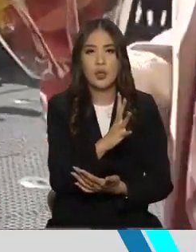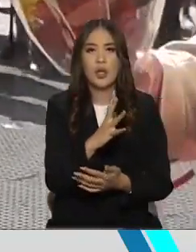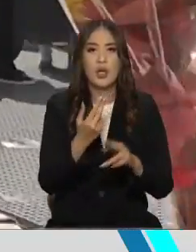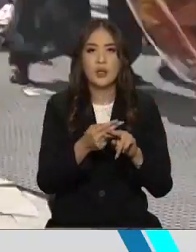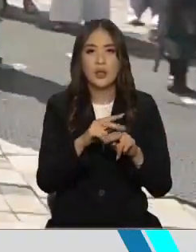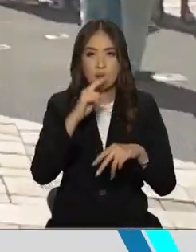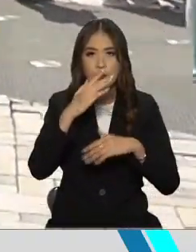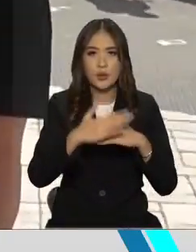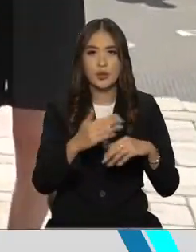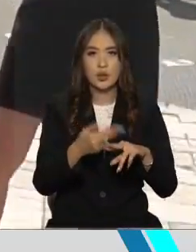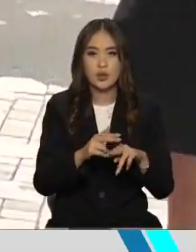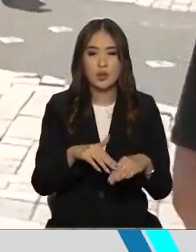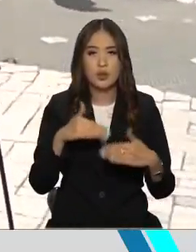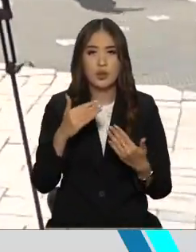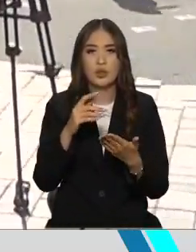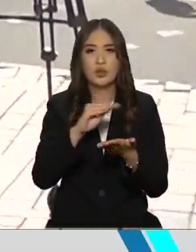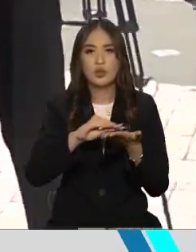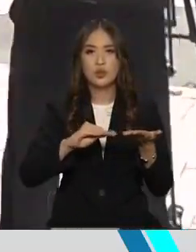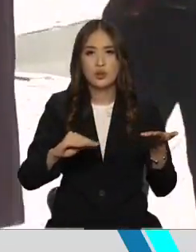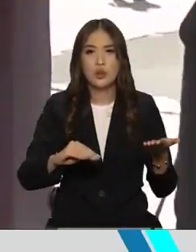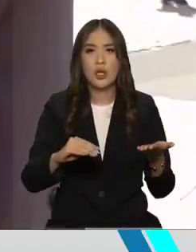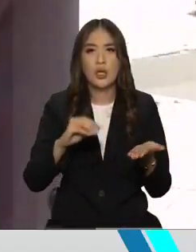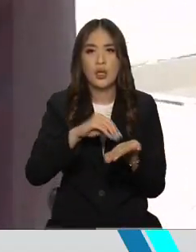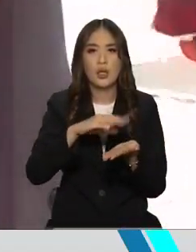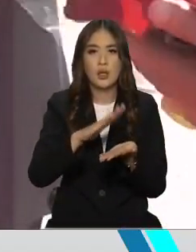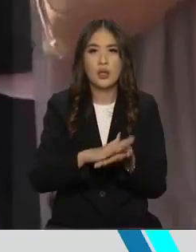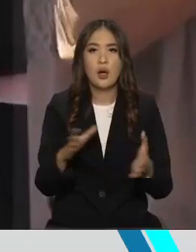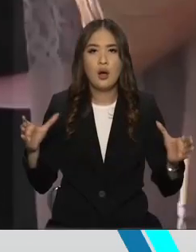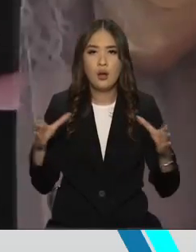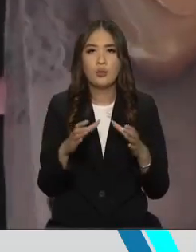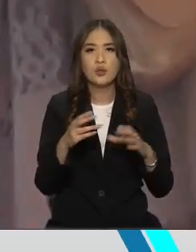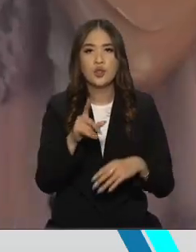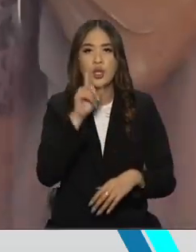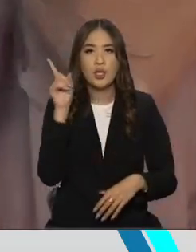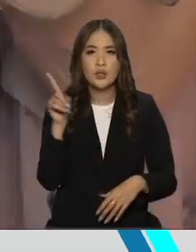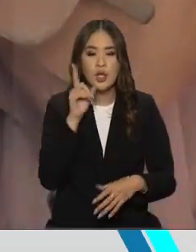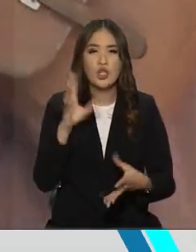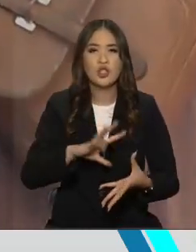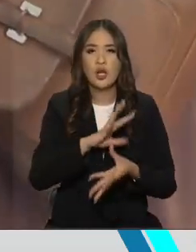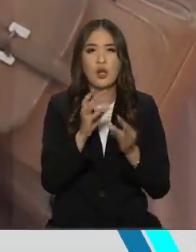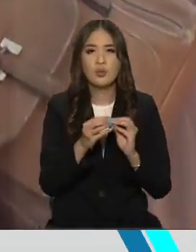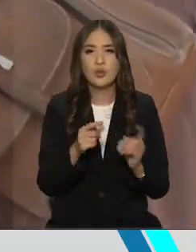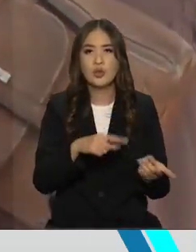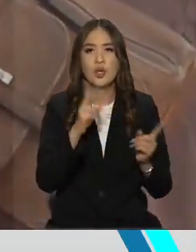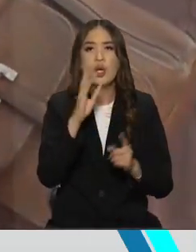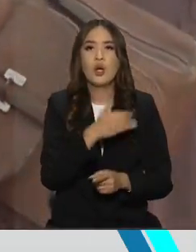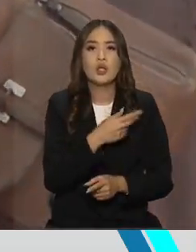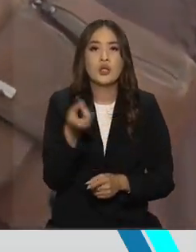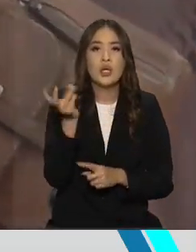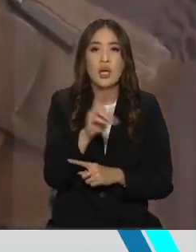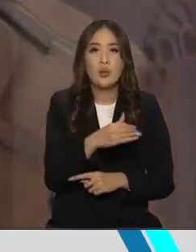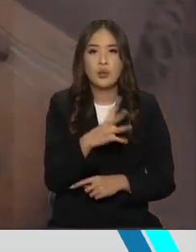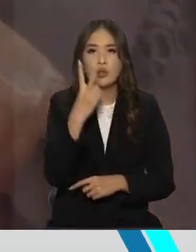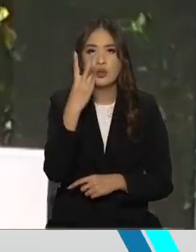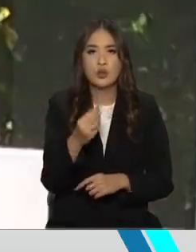іс-шаралар Шәкәрім жүрген ізбен деген атаумен өтіп жатыр. Зиялы қауым өкілдері, жастар, жалпы көшкел есем дегендер екі күннің